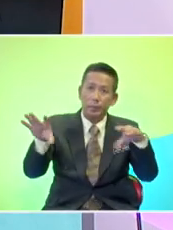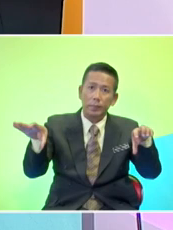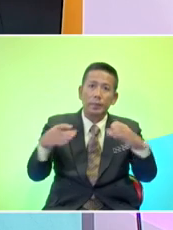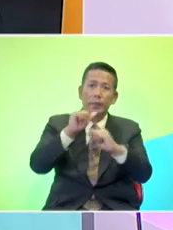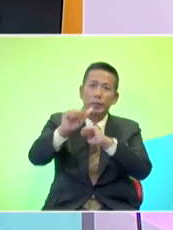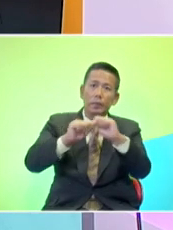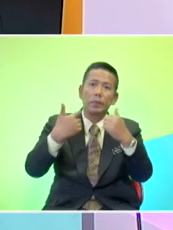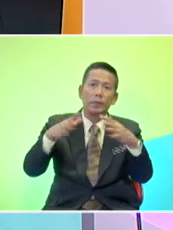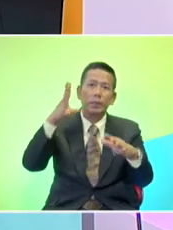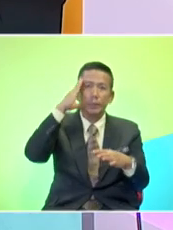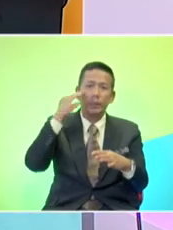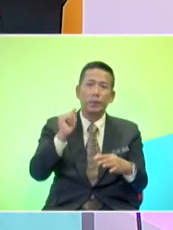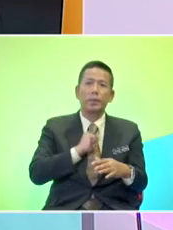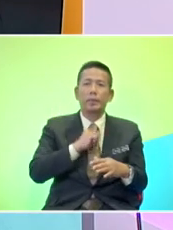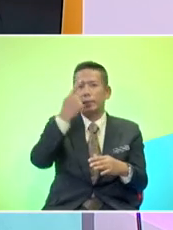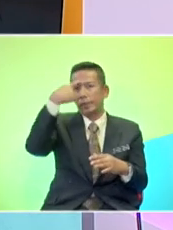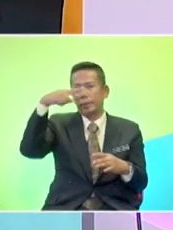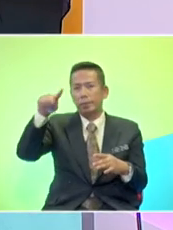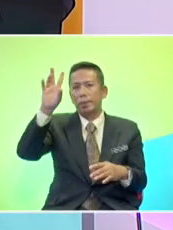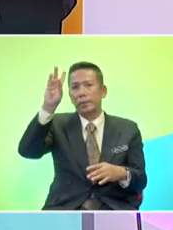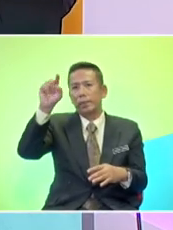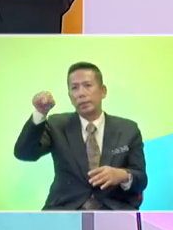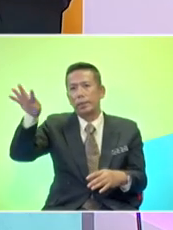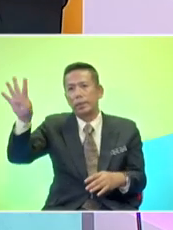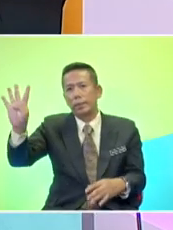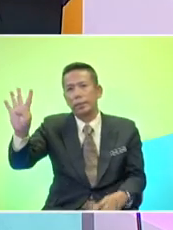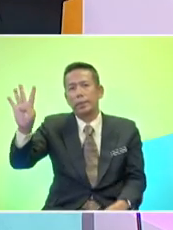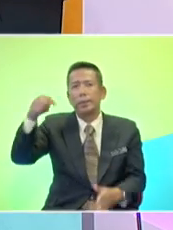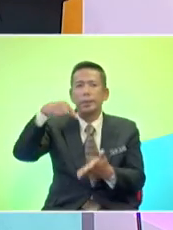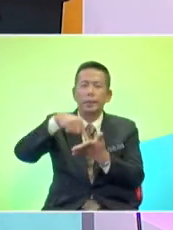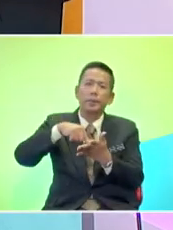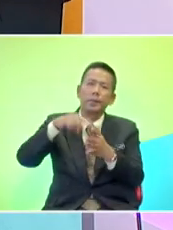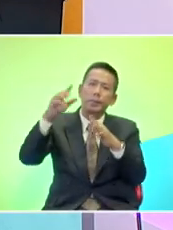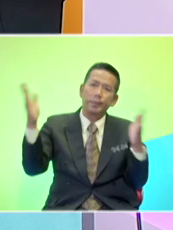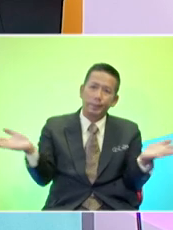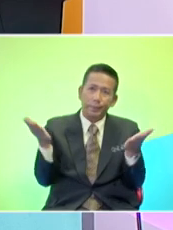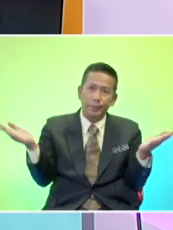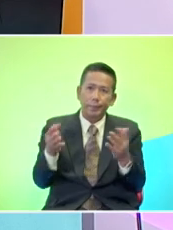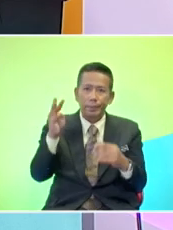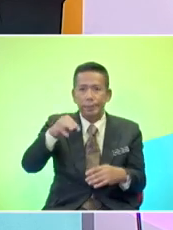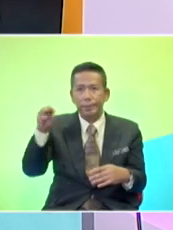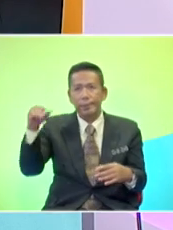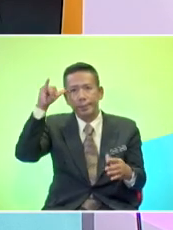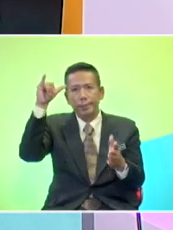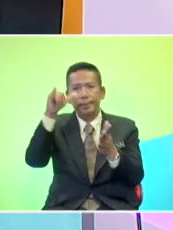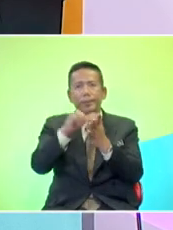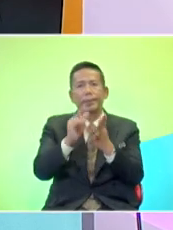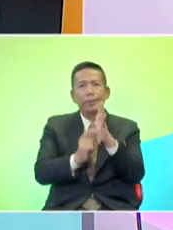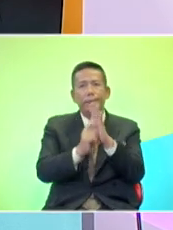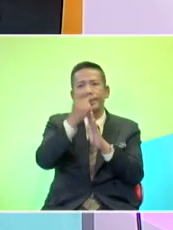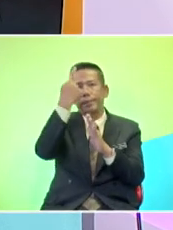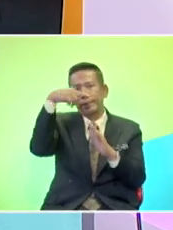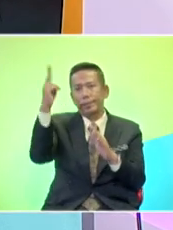pengalaman sendiri untuk 7 populehan 4 ini 74 ini menggalakkan murid-murid berkeyakinan tinggi untuk